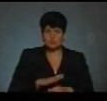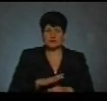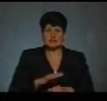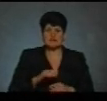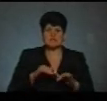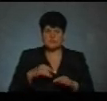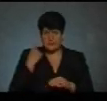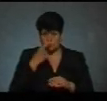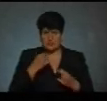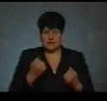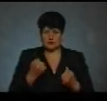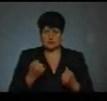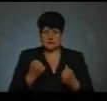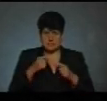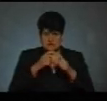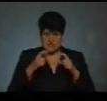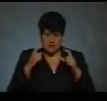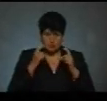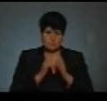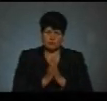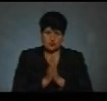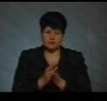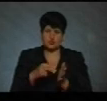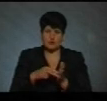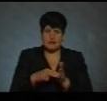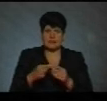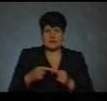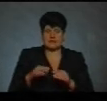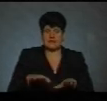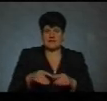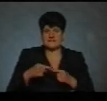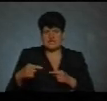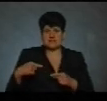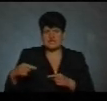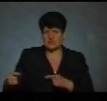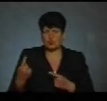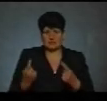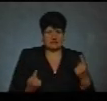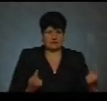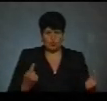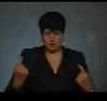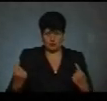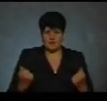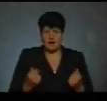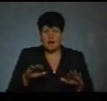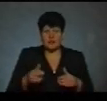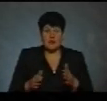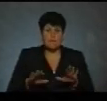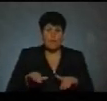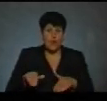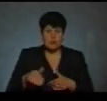індивідуального захисту, ми до них зверталися, щоб вони стояли на відстані один до одного, але потім,